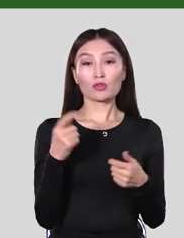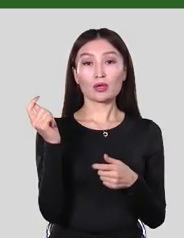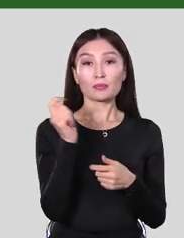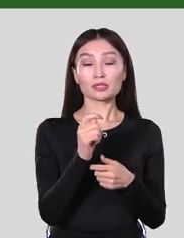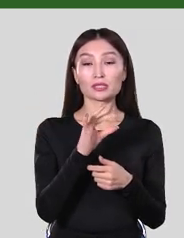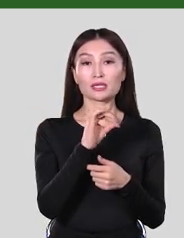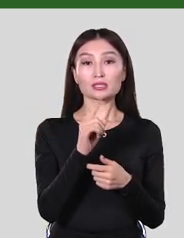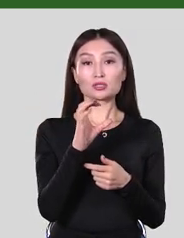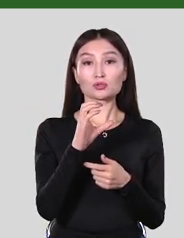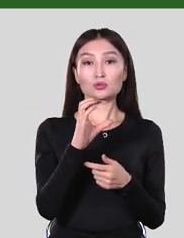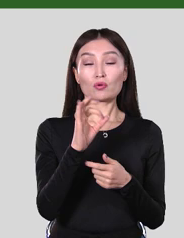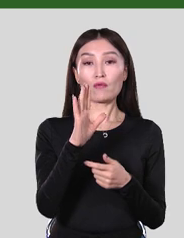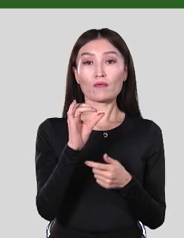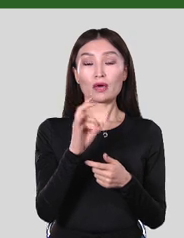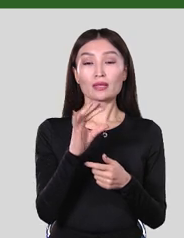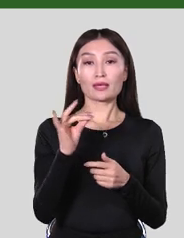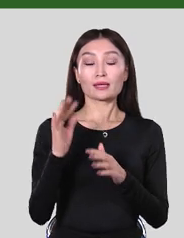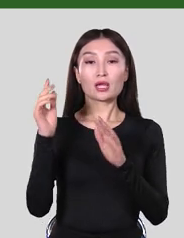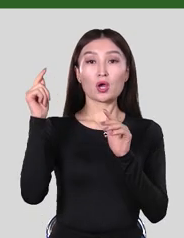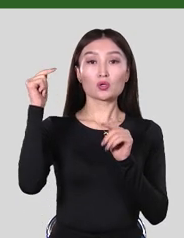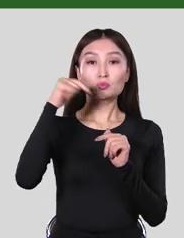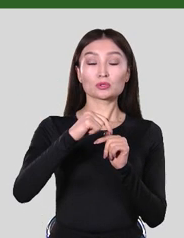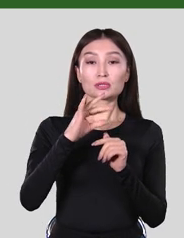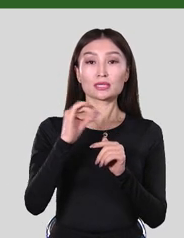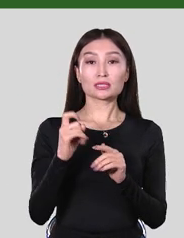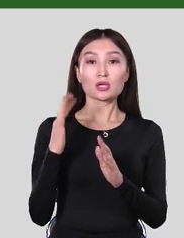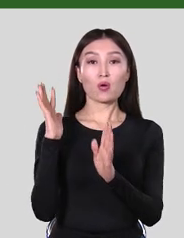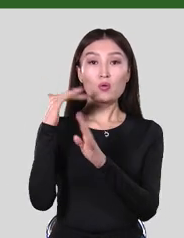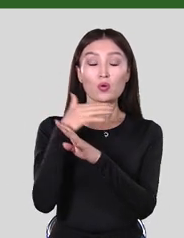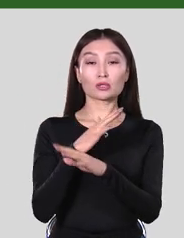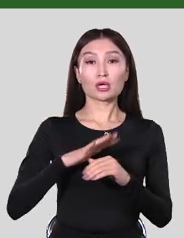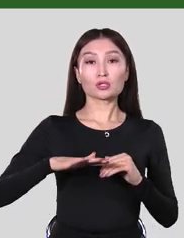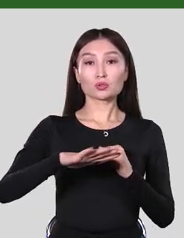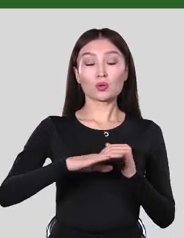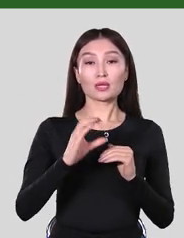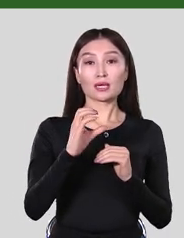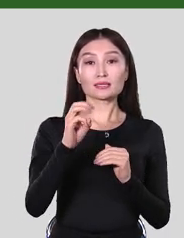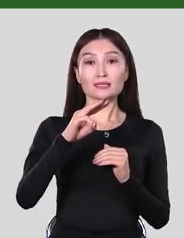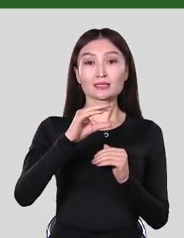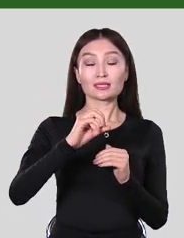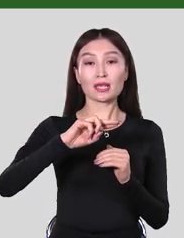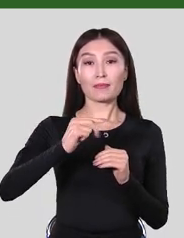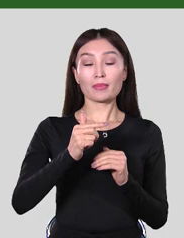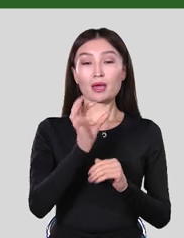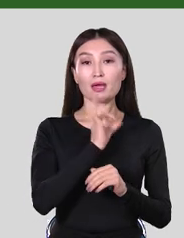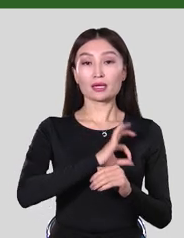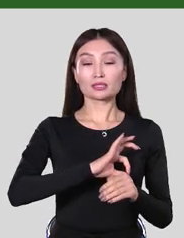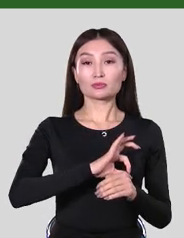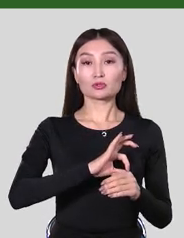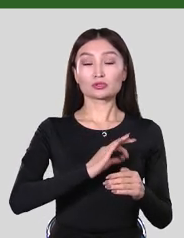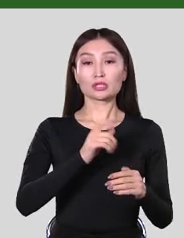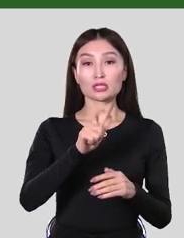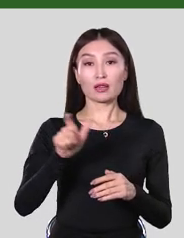из саванн или спустившиеся с гор. Зона степей очень активно используется